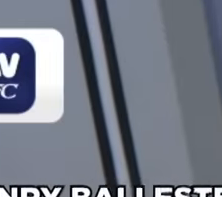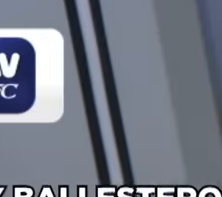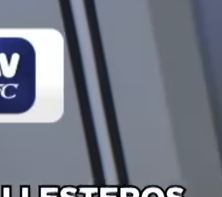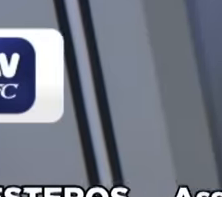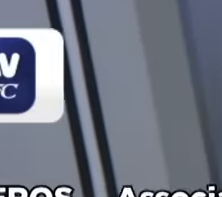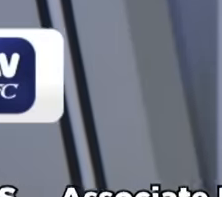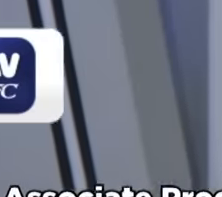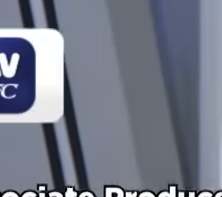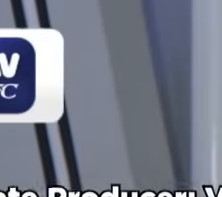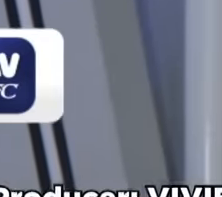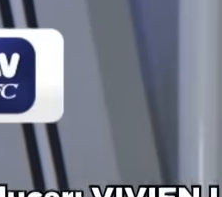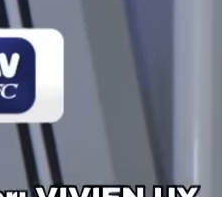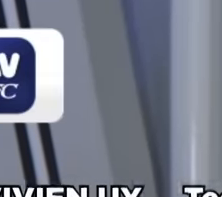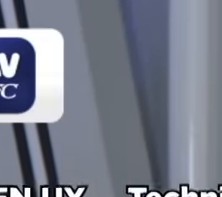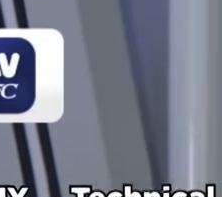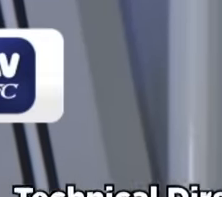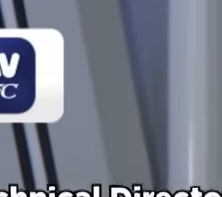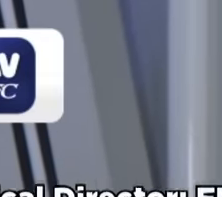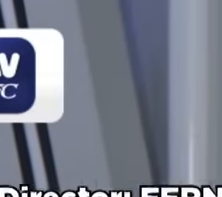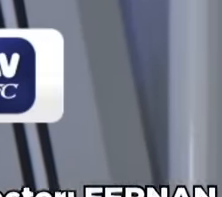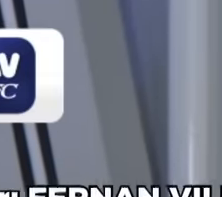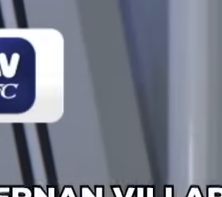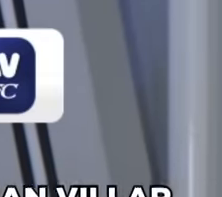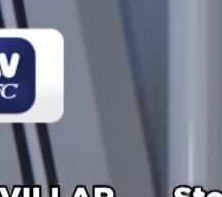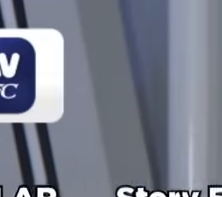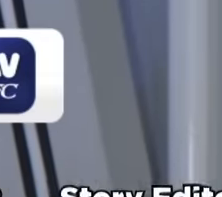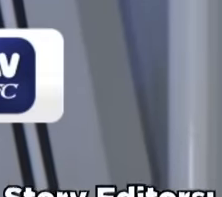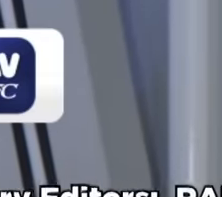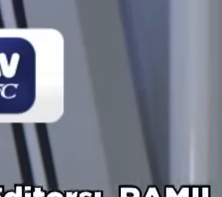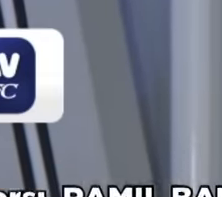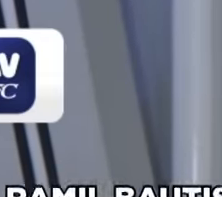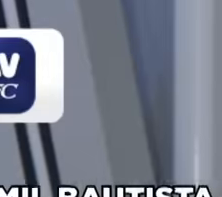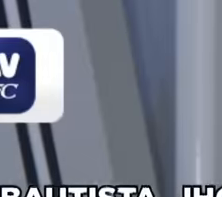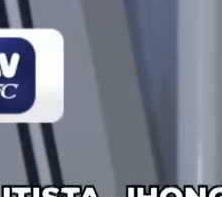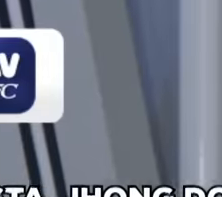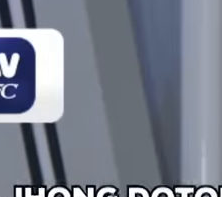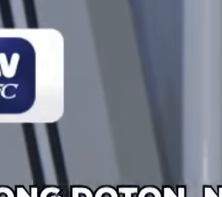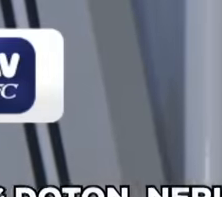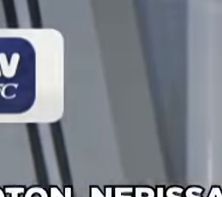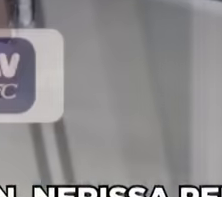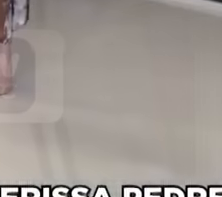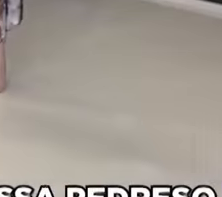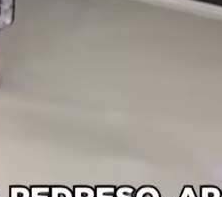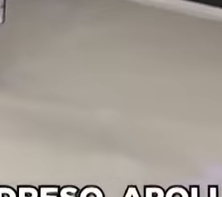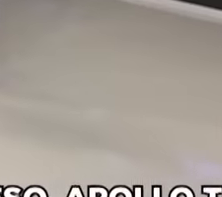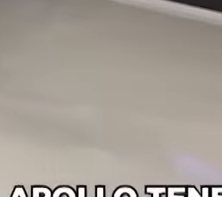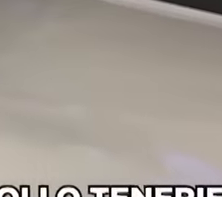Umaga Diaz. Maraming salamat at magandang gabi, bayan!